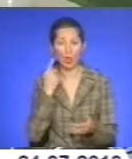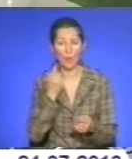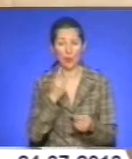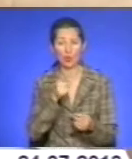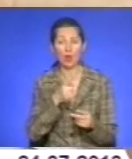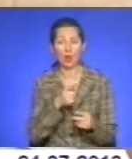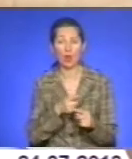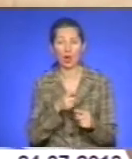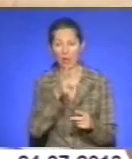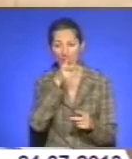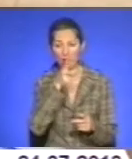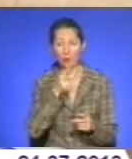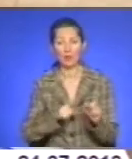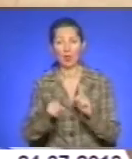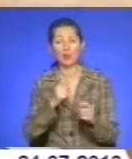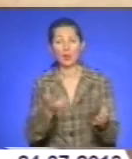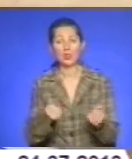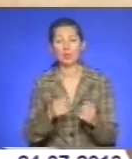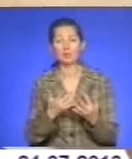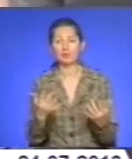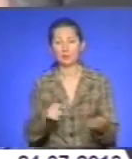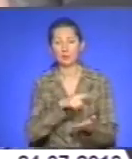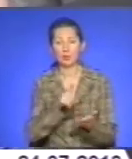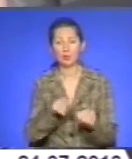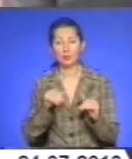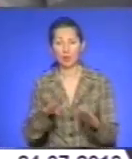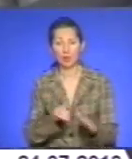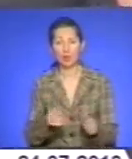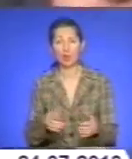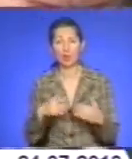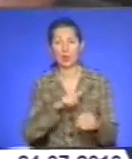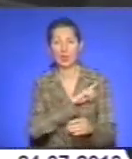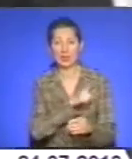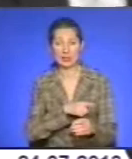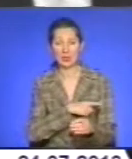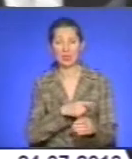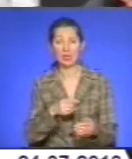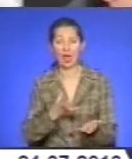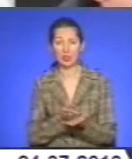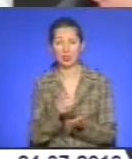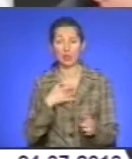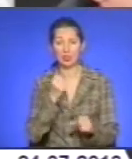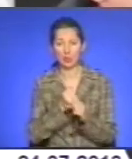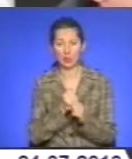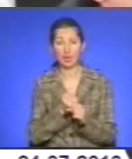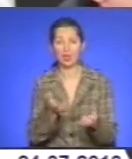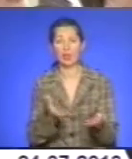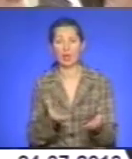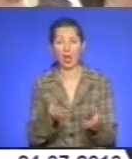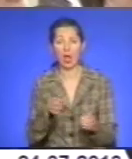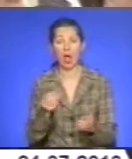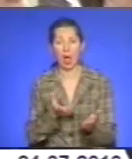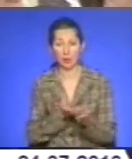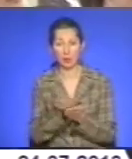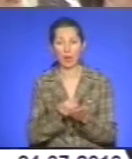кварталу. На колегії прийняли ряд рішень щодо зміцнення платіжної дисципліни, збільшення надходжень до бюджету фонду і поліпшення